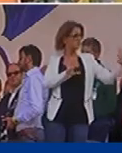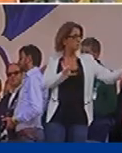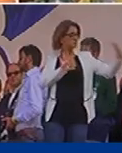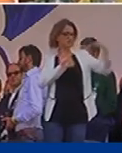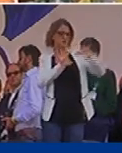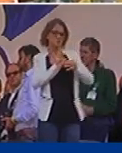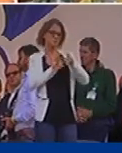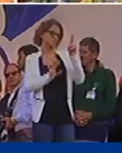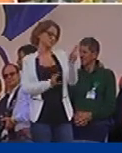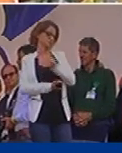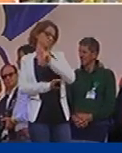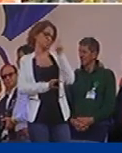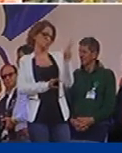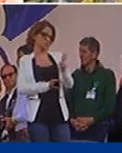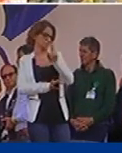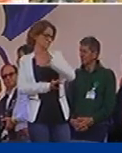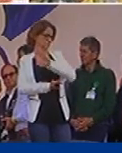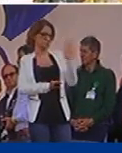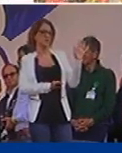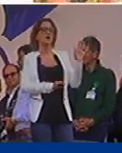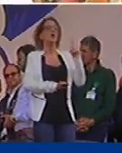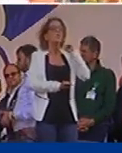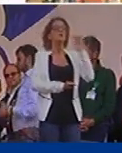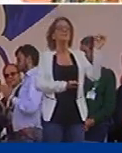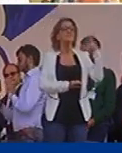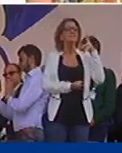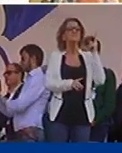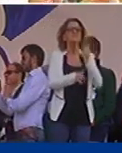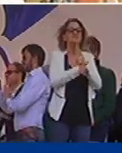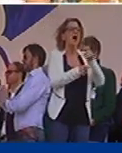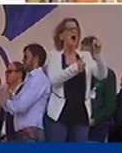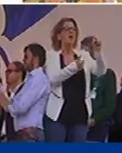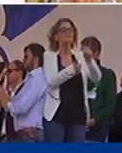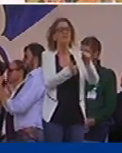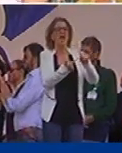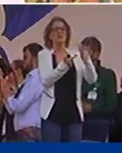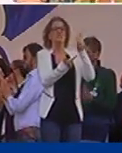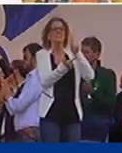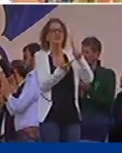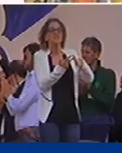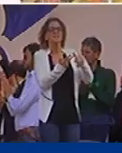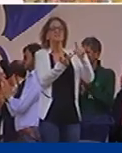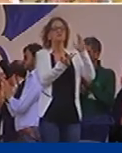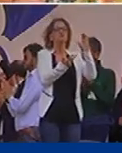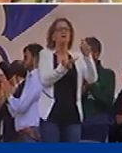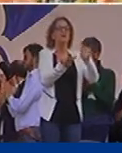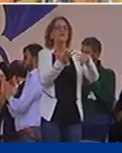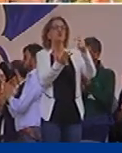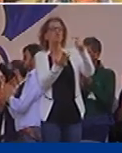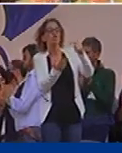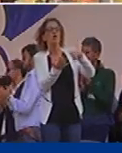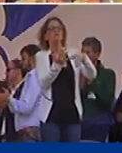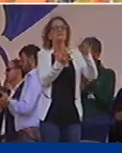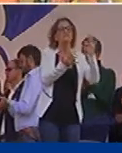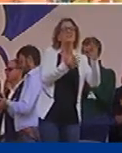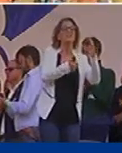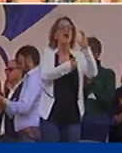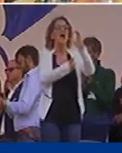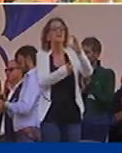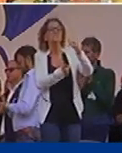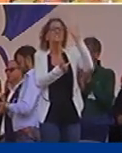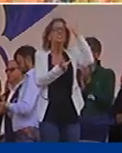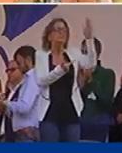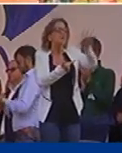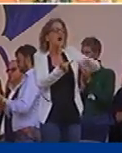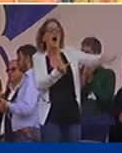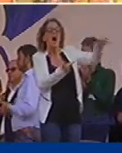fare con la Lega, i colleghisti. Quindi gli Alfano, i Verdini, i Cicchitto, i Tosi, Fini, Casini e gli sfigati